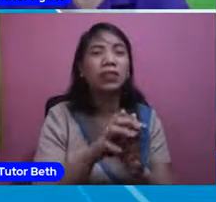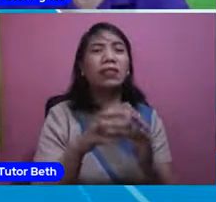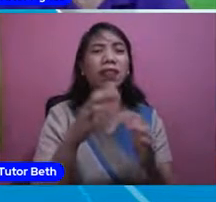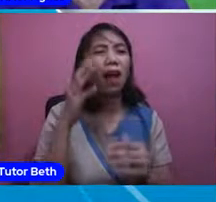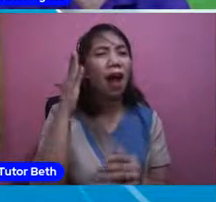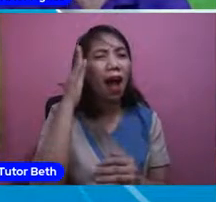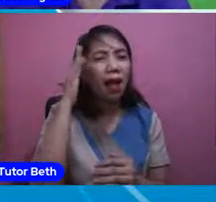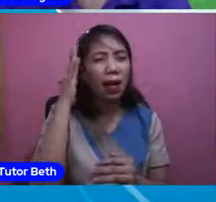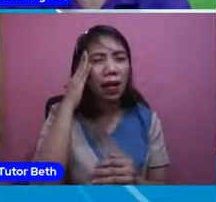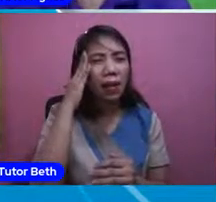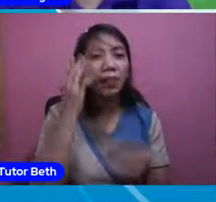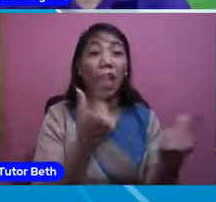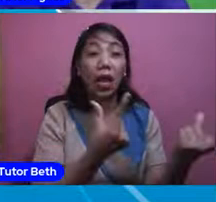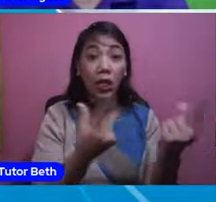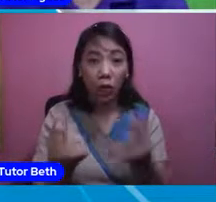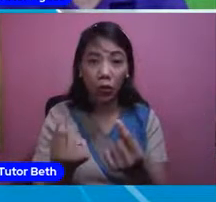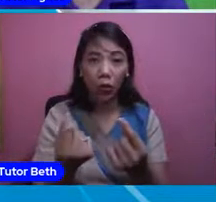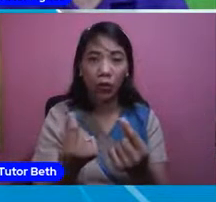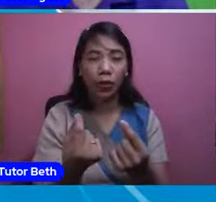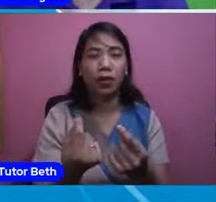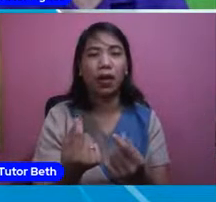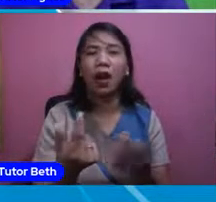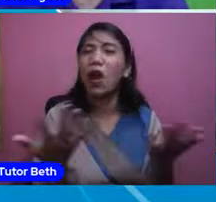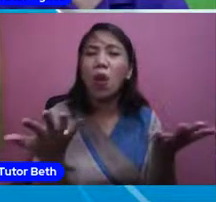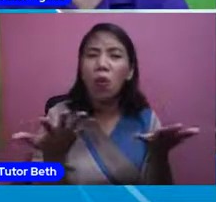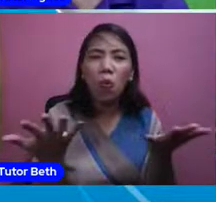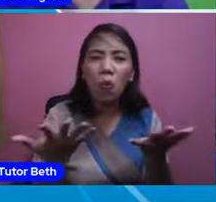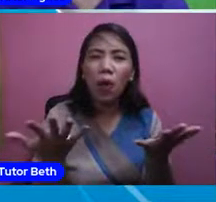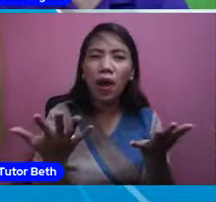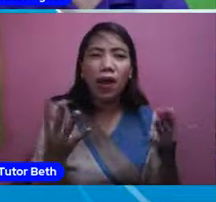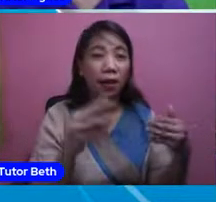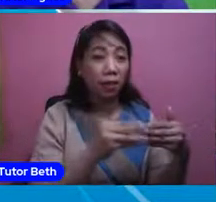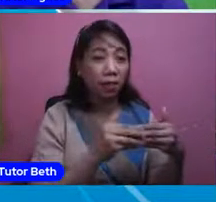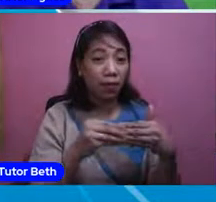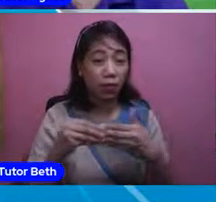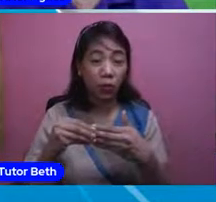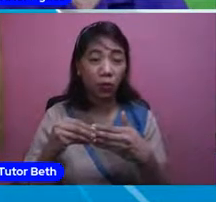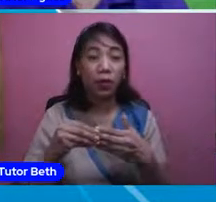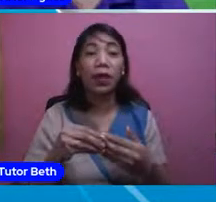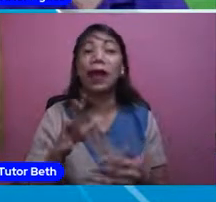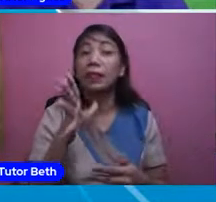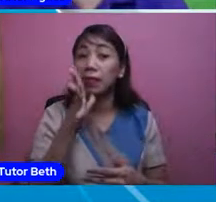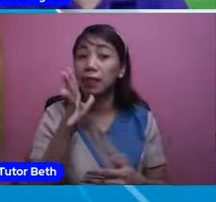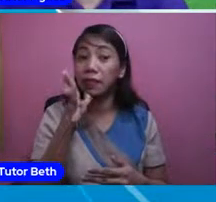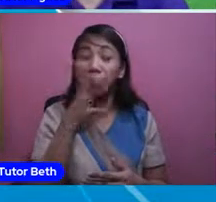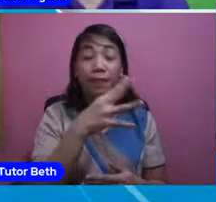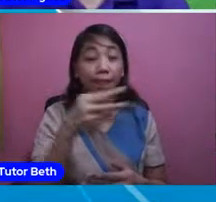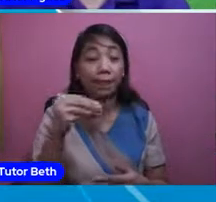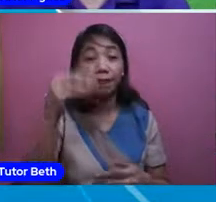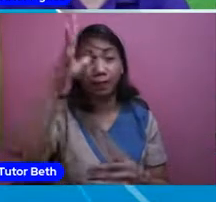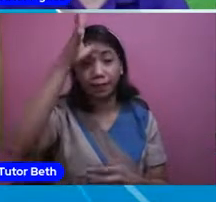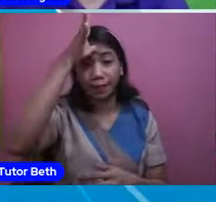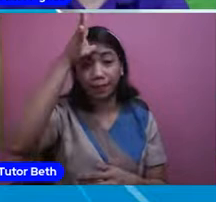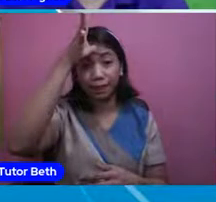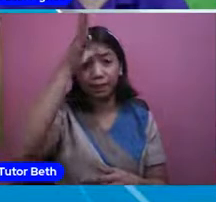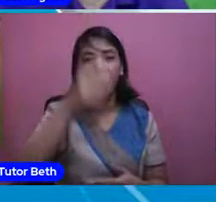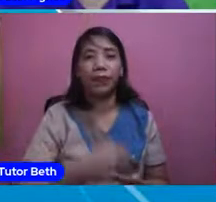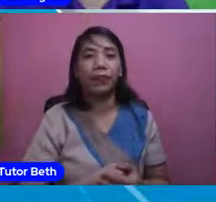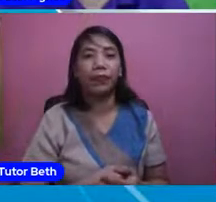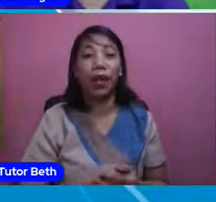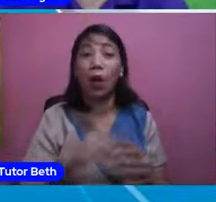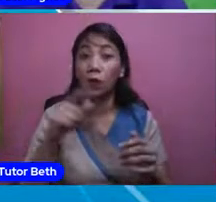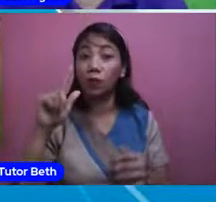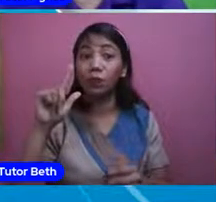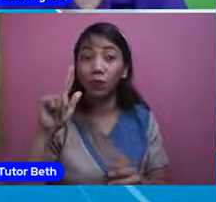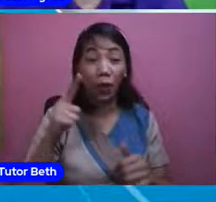gawin ni Alvin na wala ng patnubay ng kanyang nanay at tatay. O, unahin natin yung